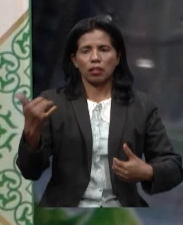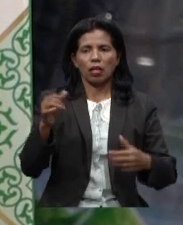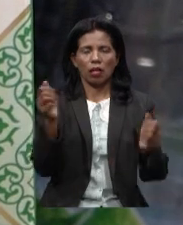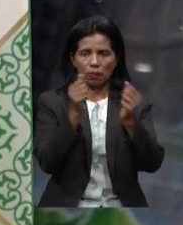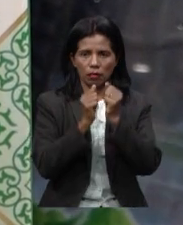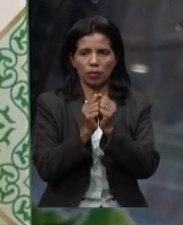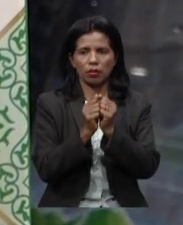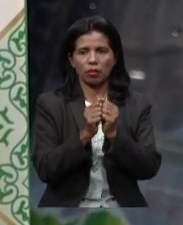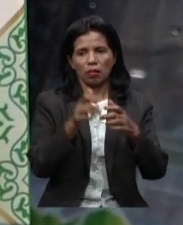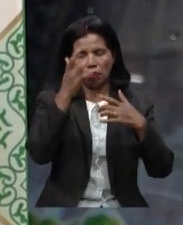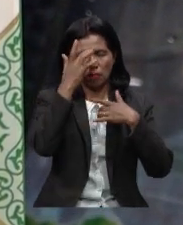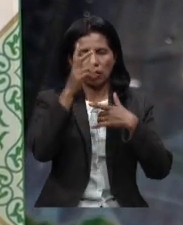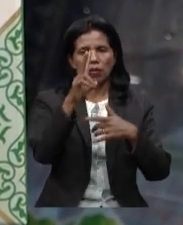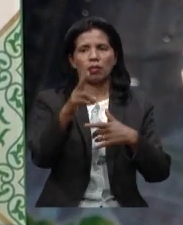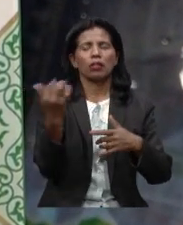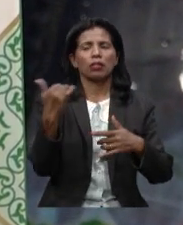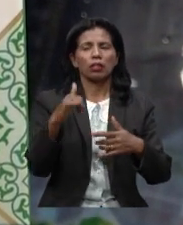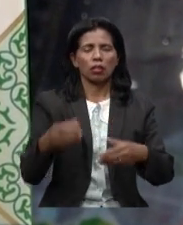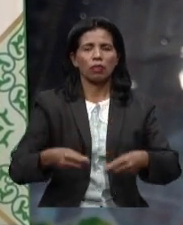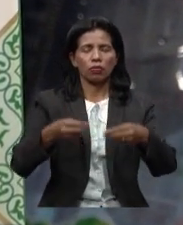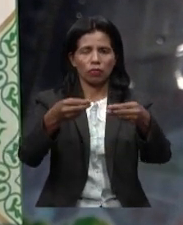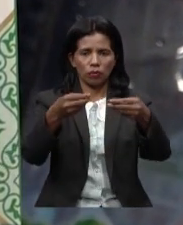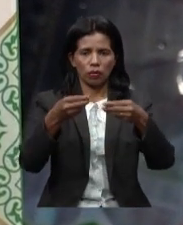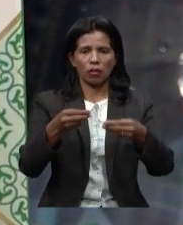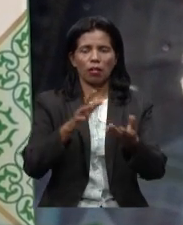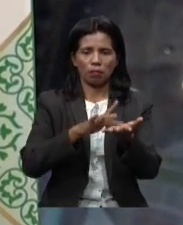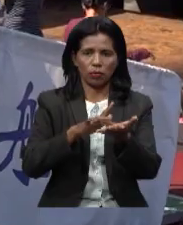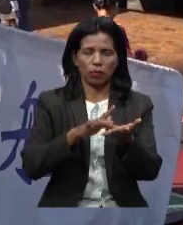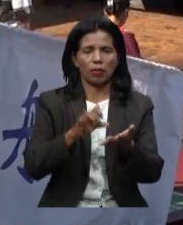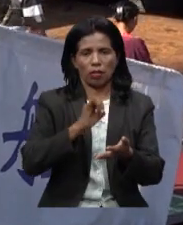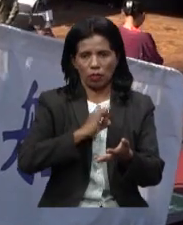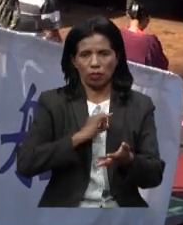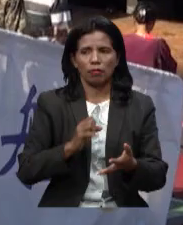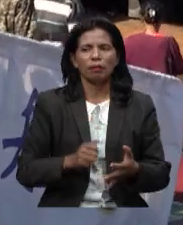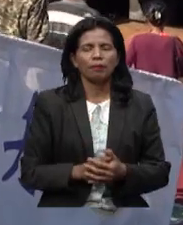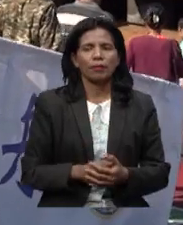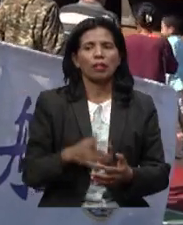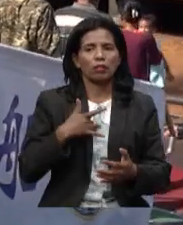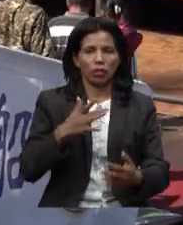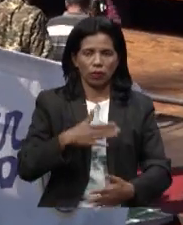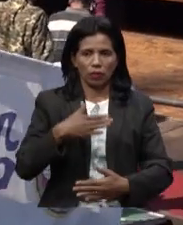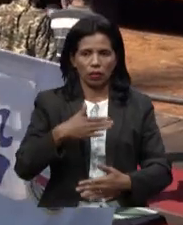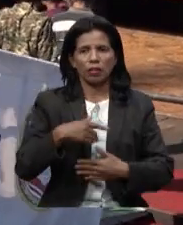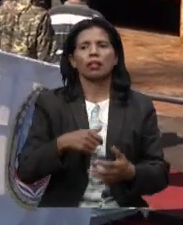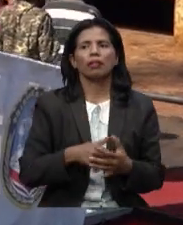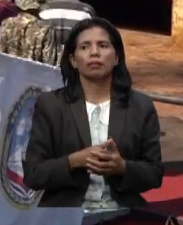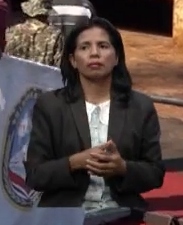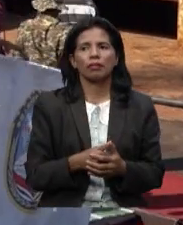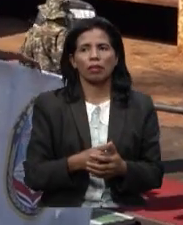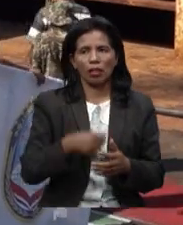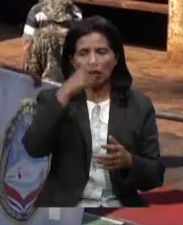ko moras rua ne mak sira fo ai muruk ne. I kontente tamba